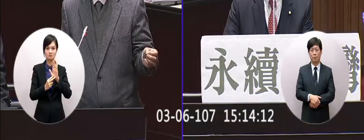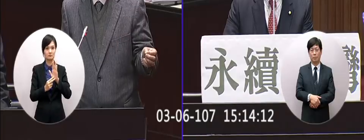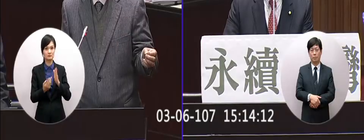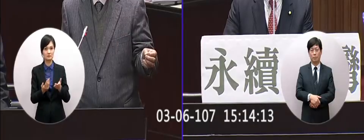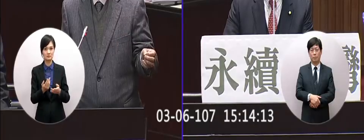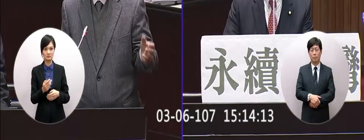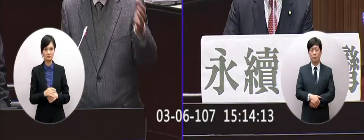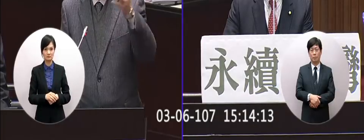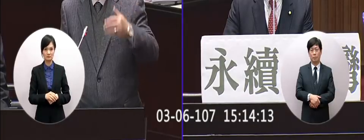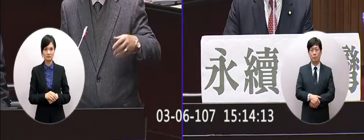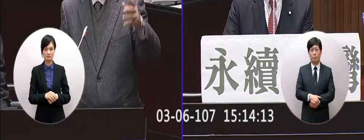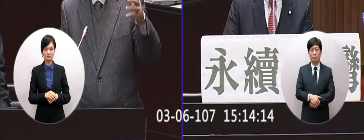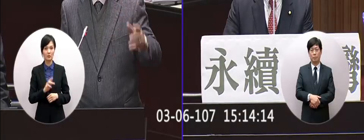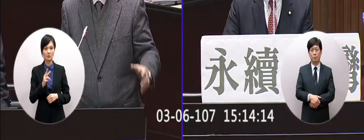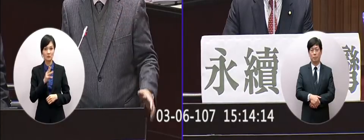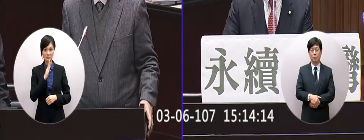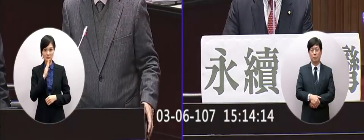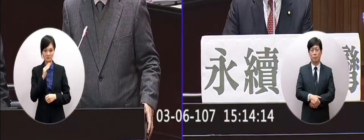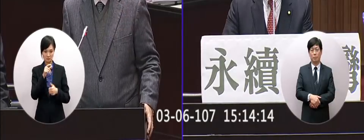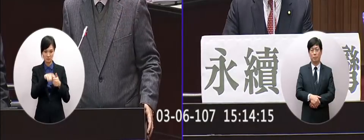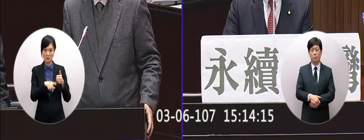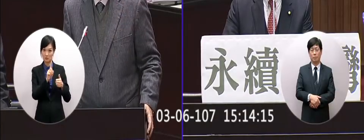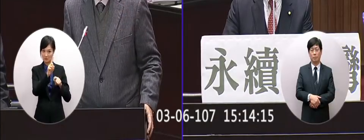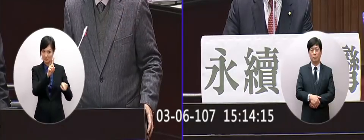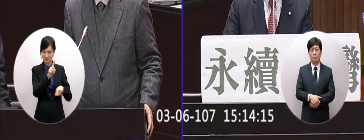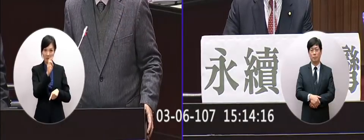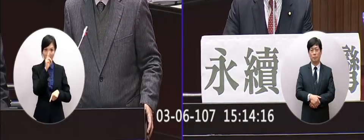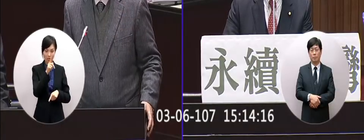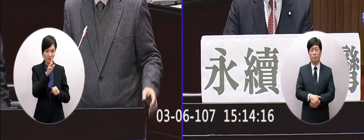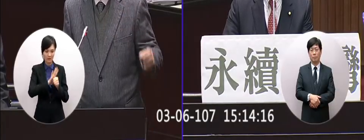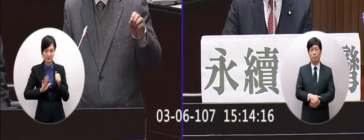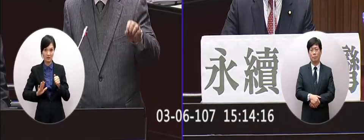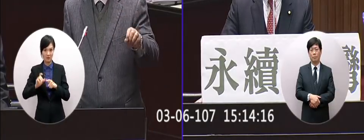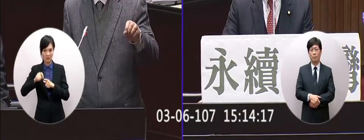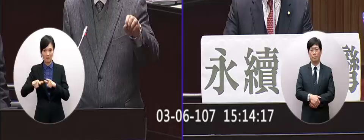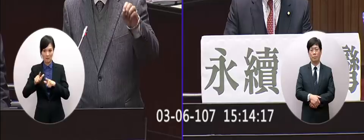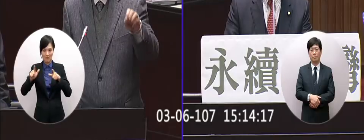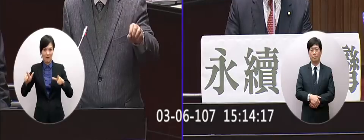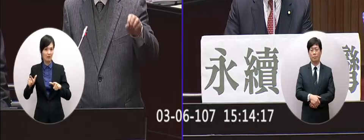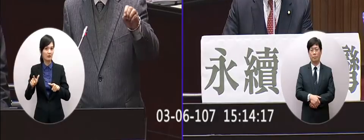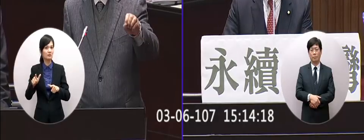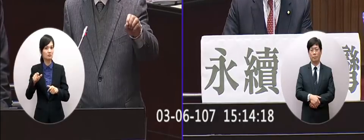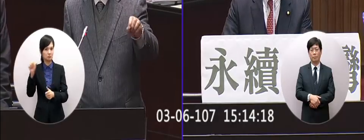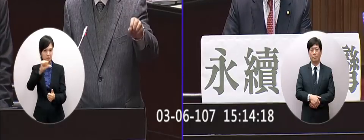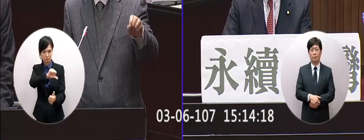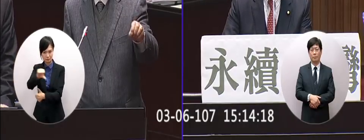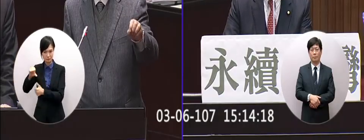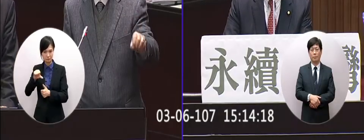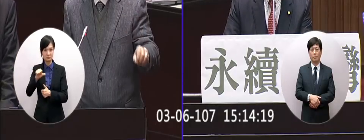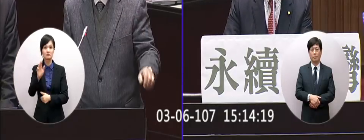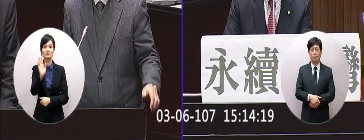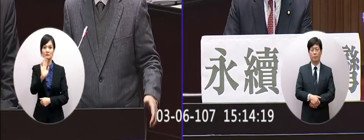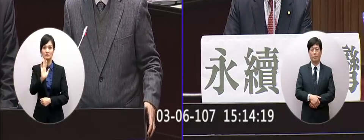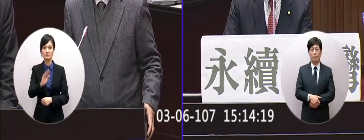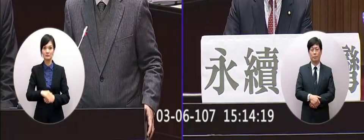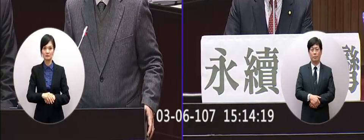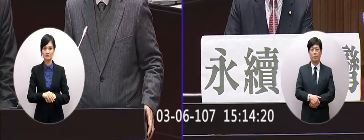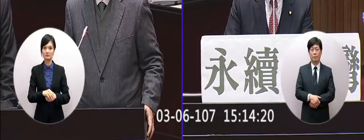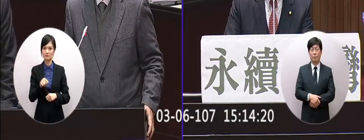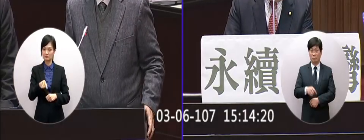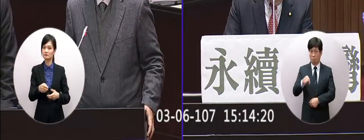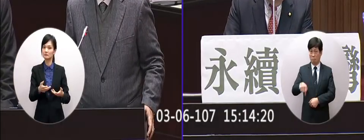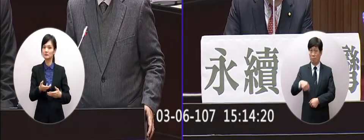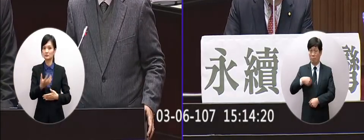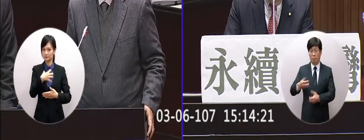个人犯错，整个公司受影响，这一些都已经纳到这个修正条里面进去。 这个部